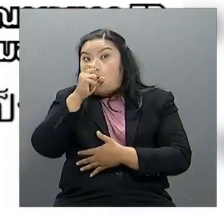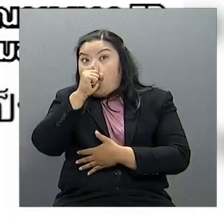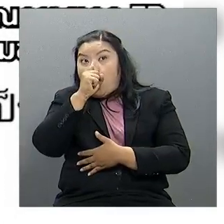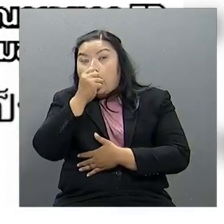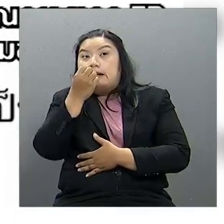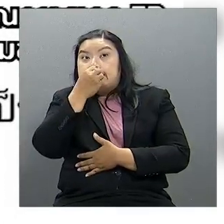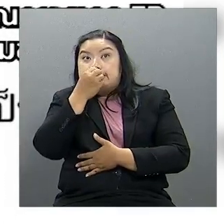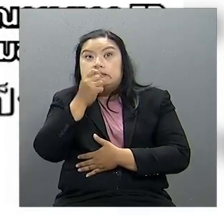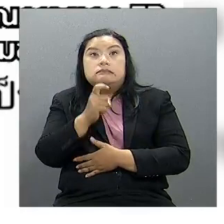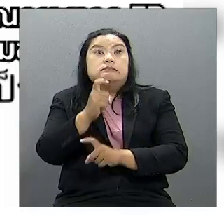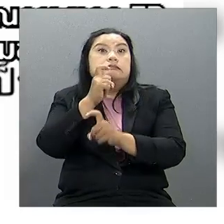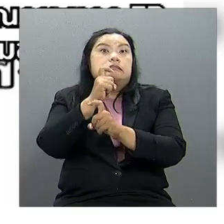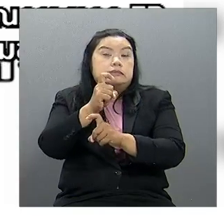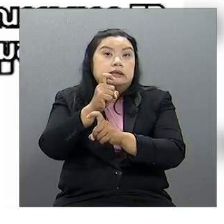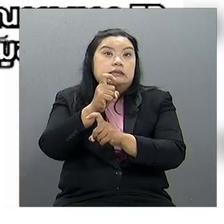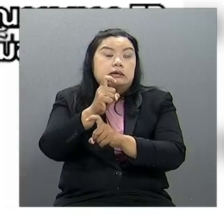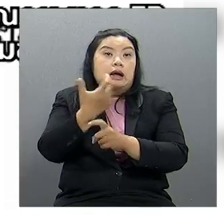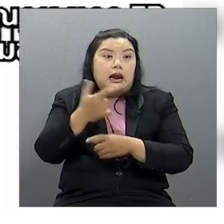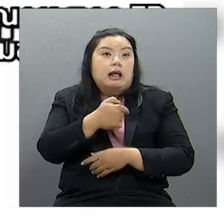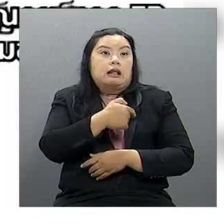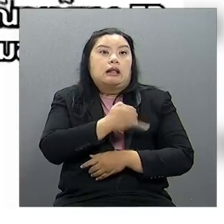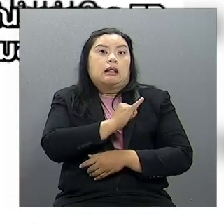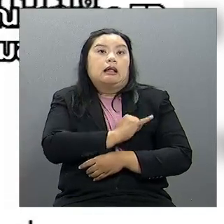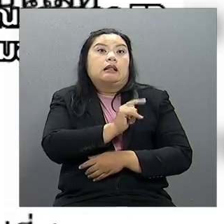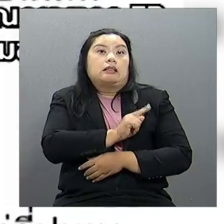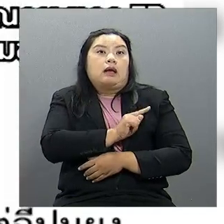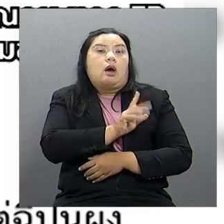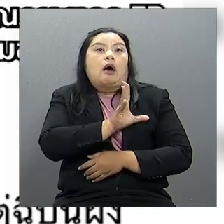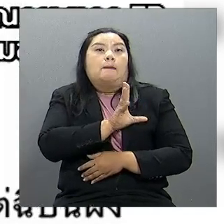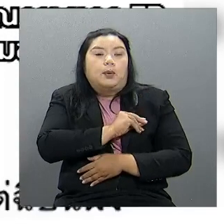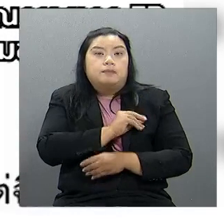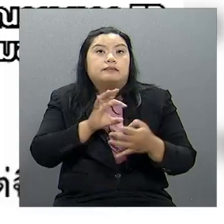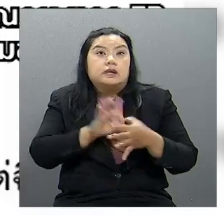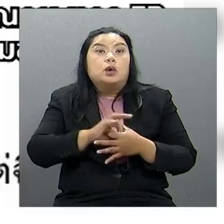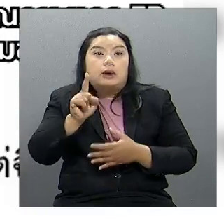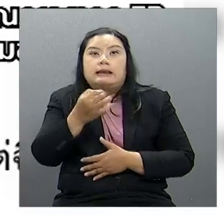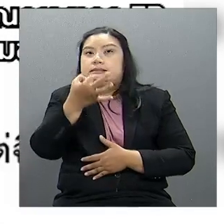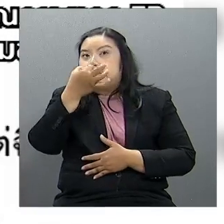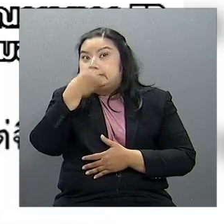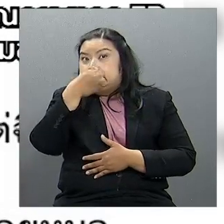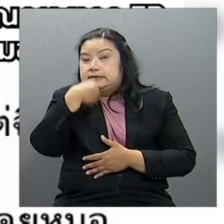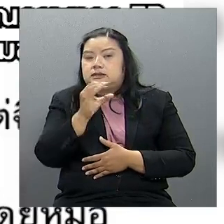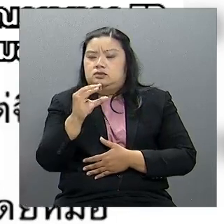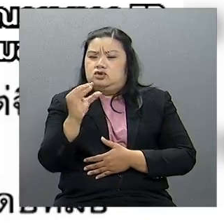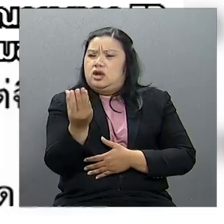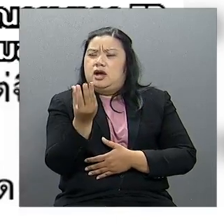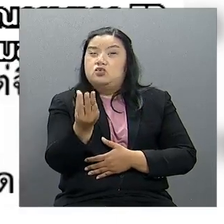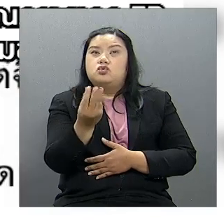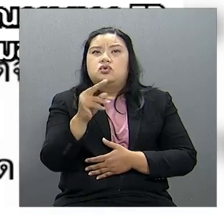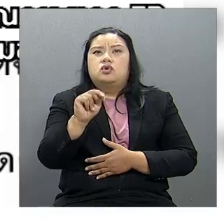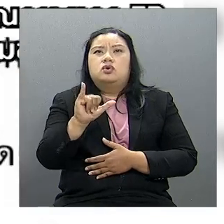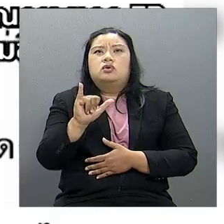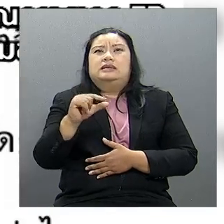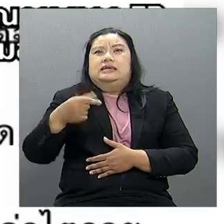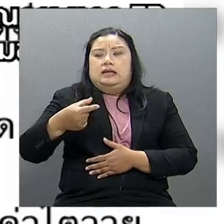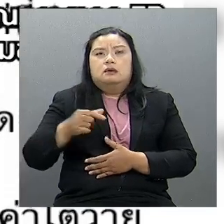บว่าเกิดภาวะไตวายเฉียบพลันด้วยจากการที่กินลูกเนียงจริงๆลูกเนียงหรือว่ามะตึงยางเนี่ยเป็นผล